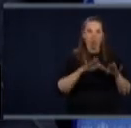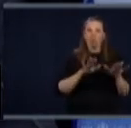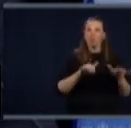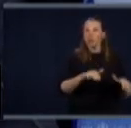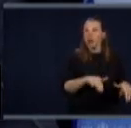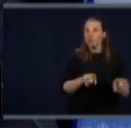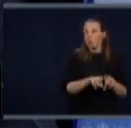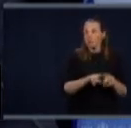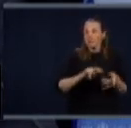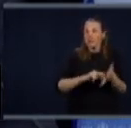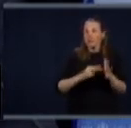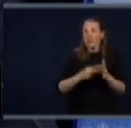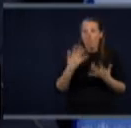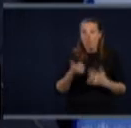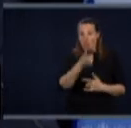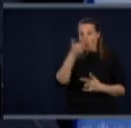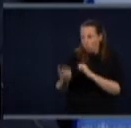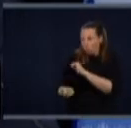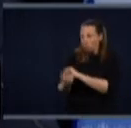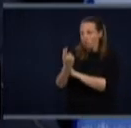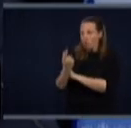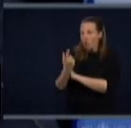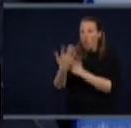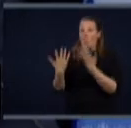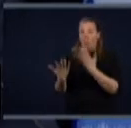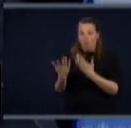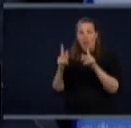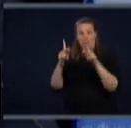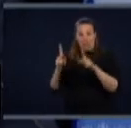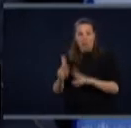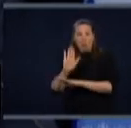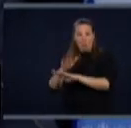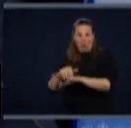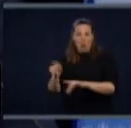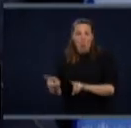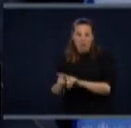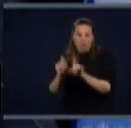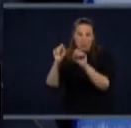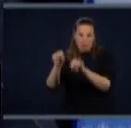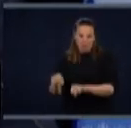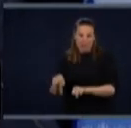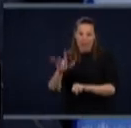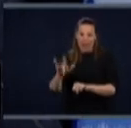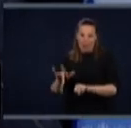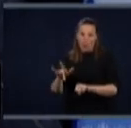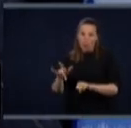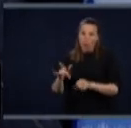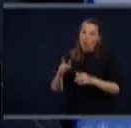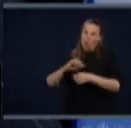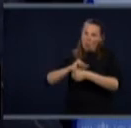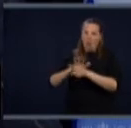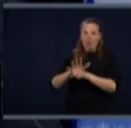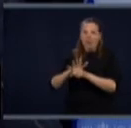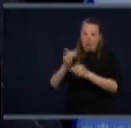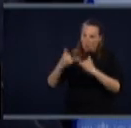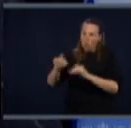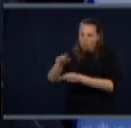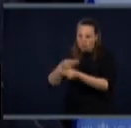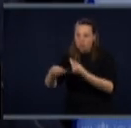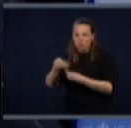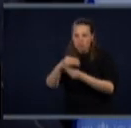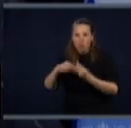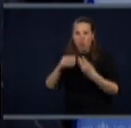pas d'autres cas, ça ne veut pas dire qu'un décès n'est pas impossible dans la vie, là, compte tenu de la circulation, mais ce qui est très important, c'est que